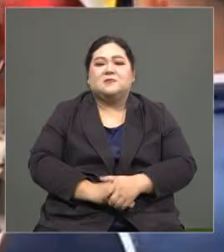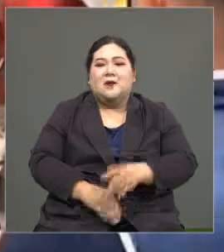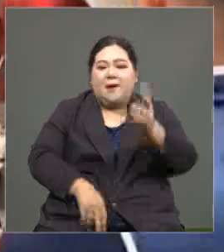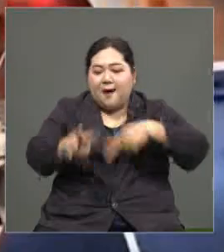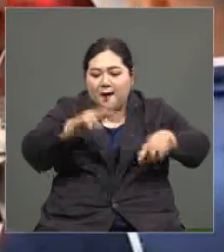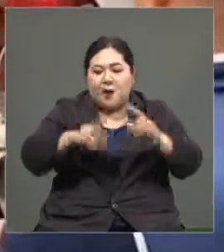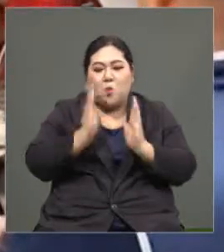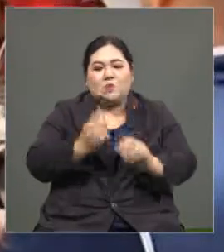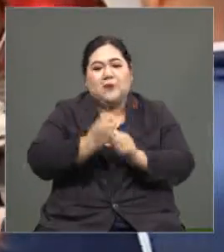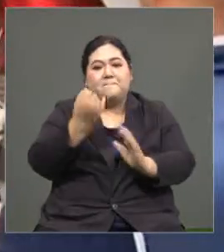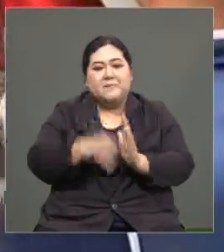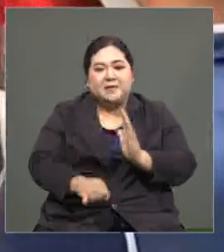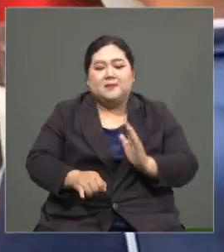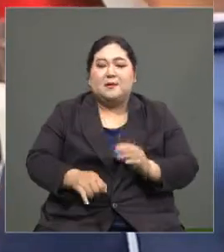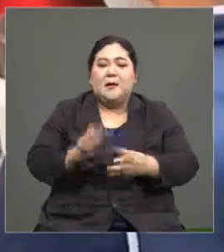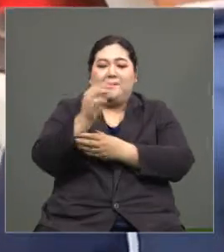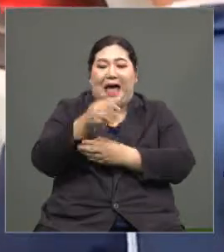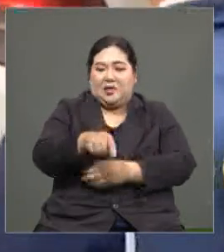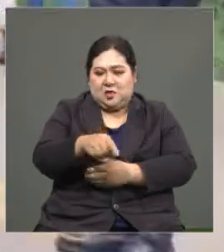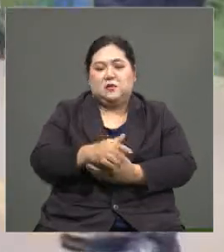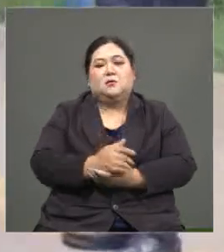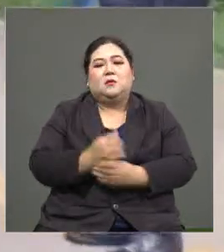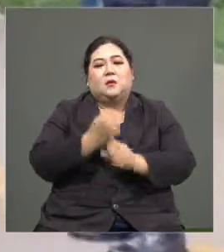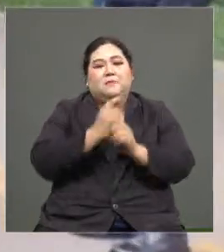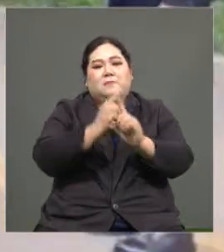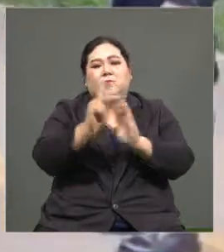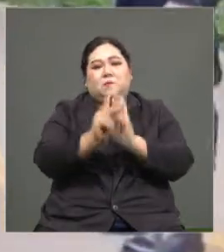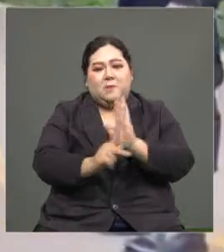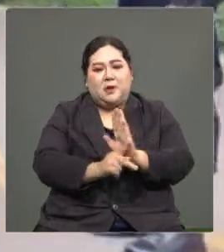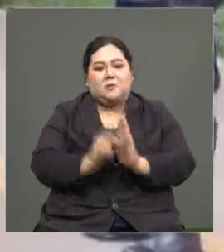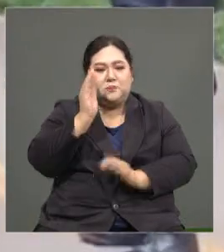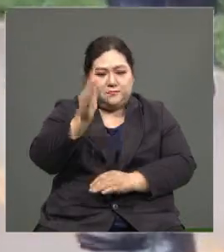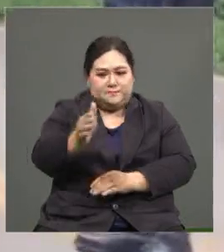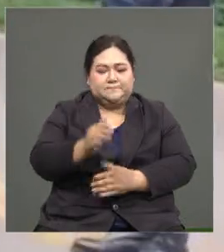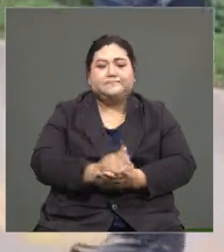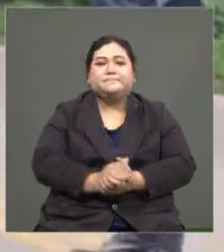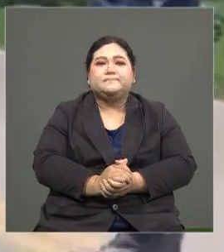ผู้กระทำผิดรายอื่นที่ร่วมกระทำผิดมาดำเนินการตามกฎหมายต่อไปค่ะ